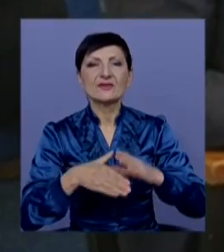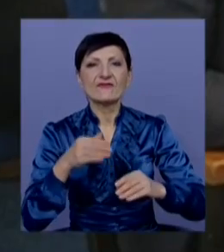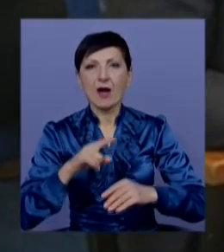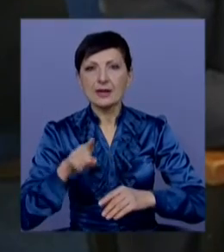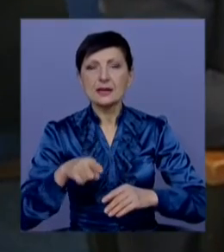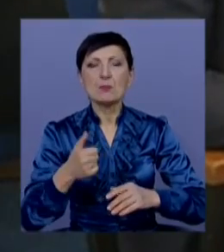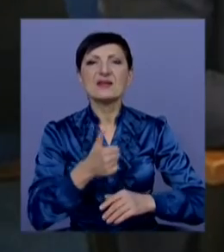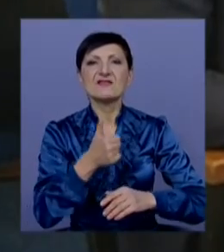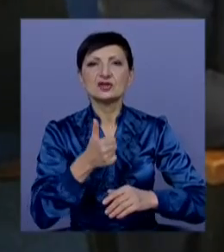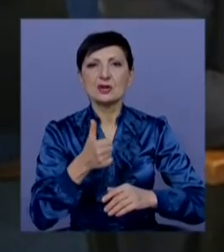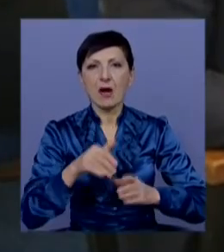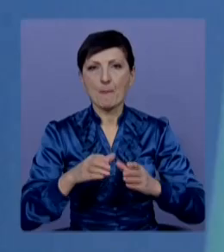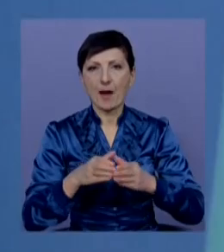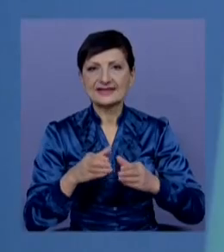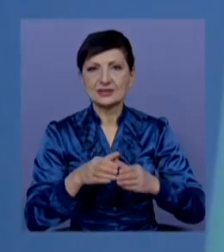первичных партийных организаций.